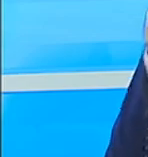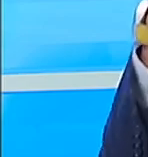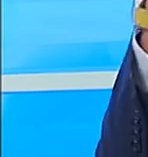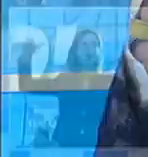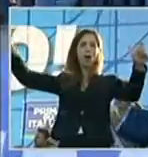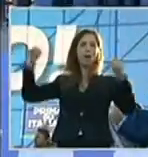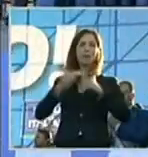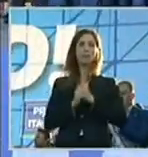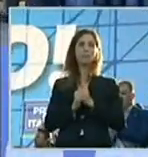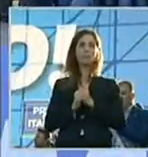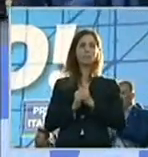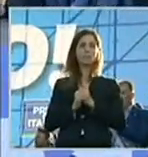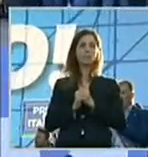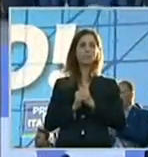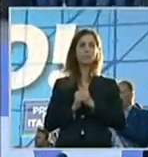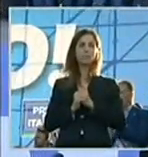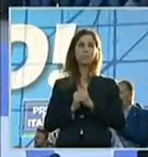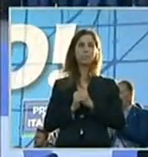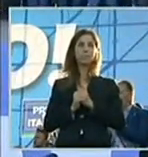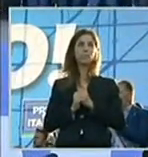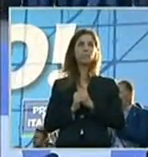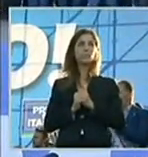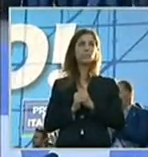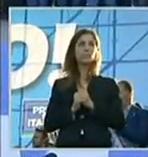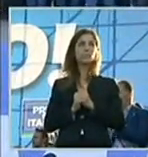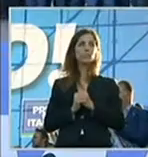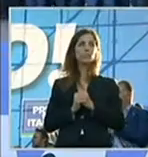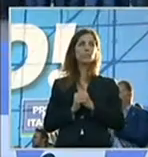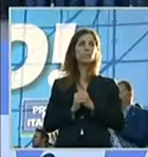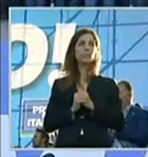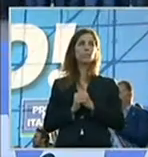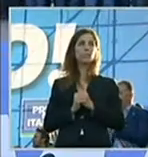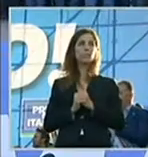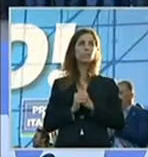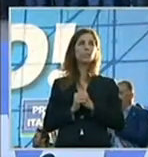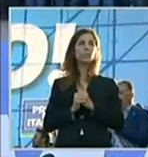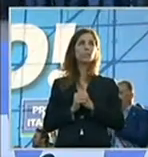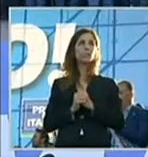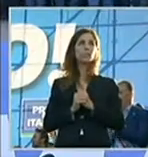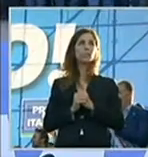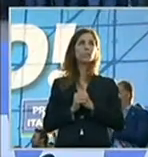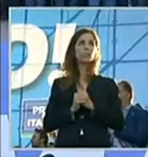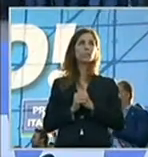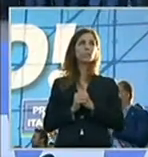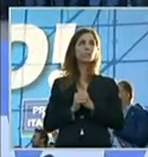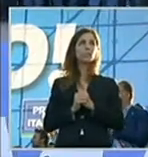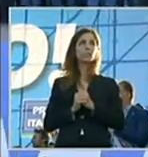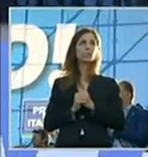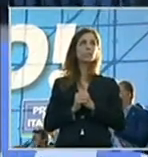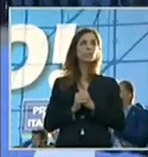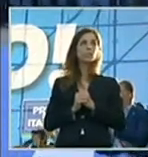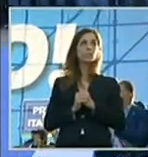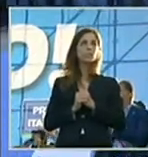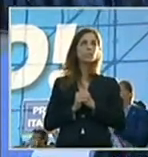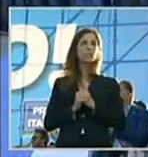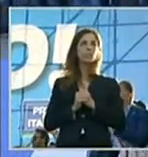concrete, territorio. Intanto la regia ci sta mostrando l'immagine, la foto di gruppo dei